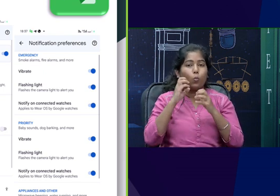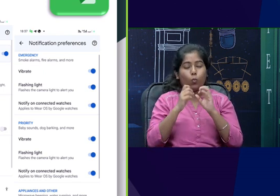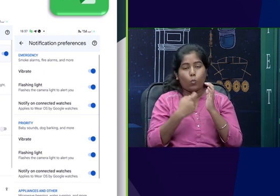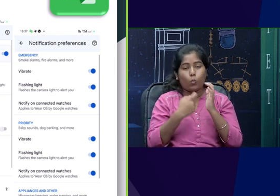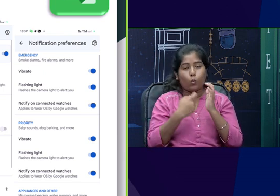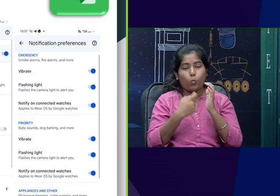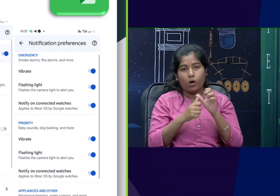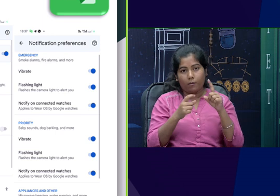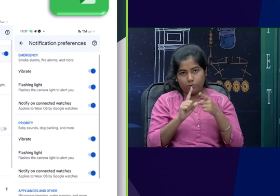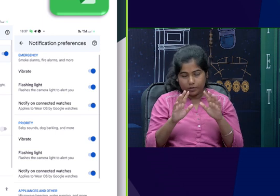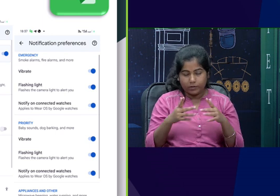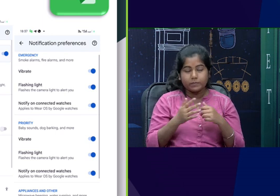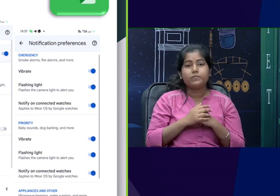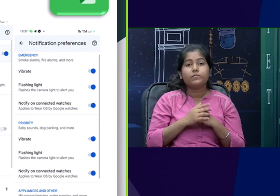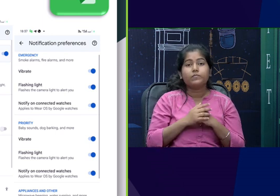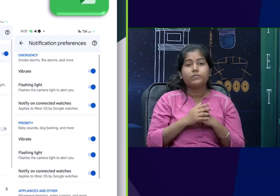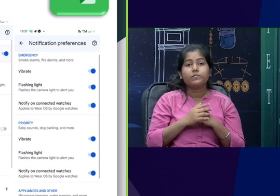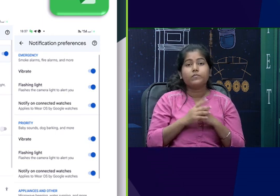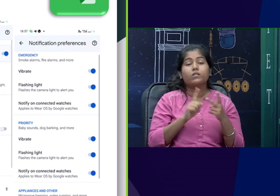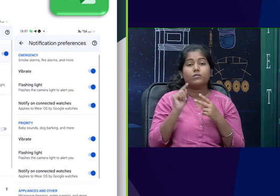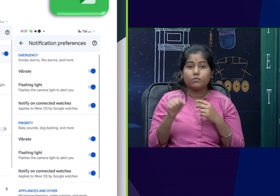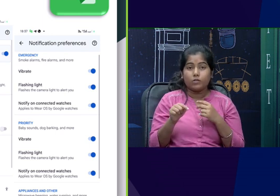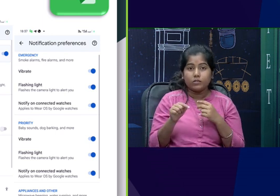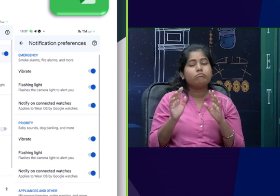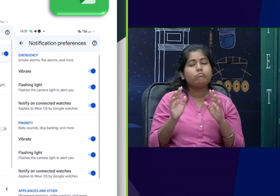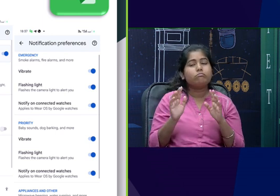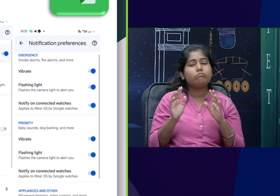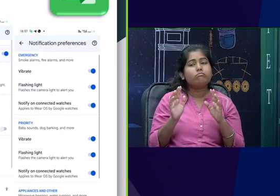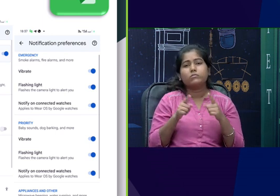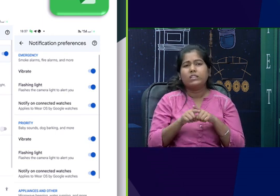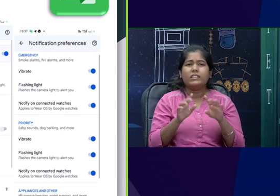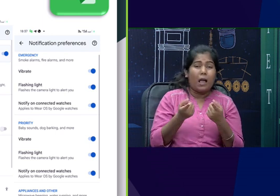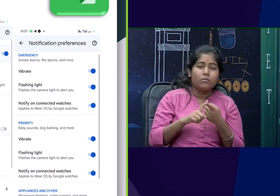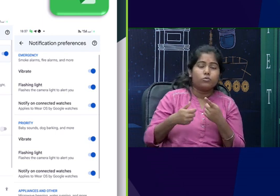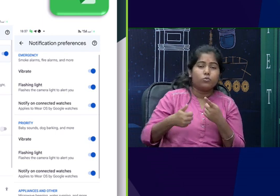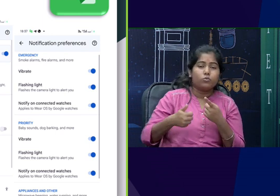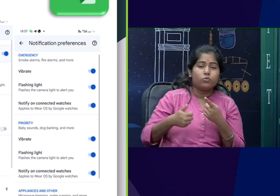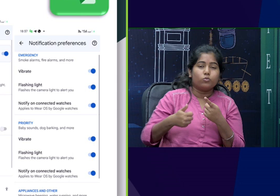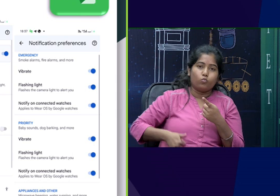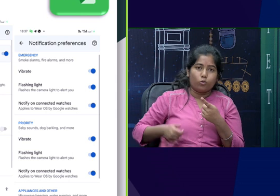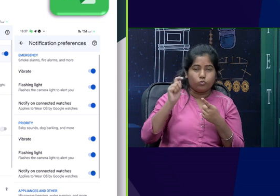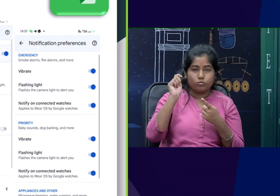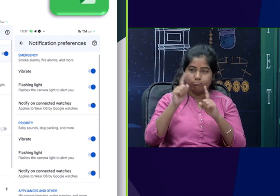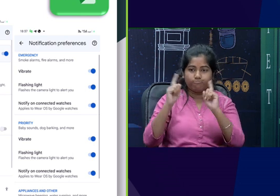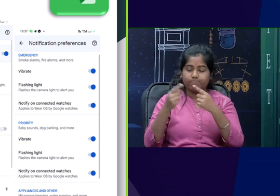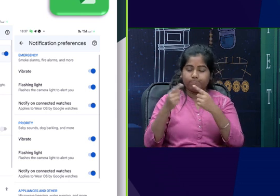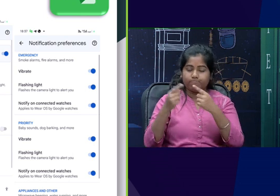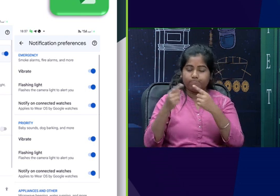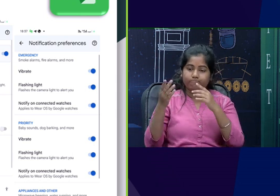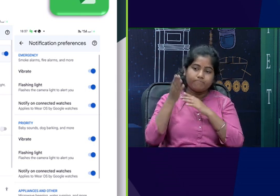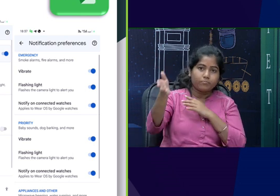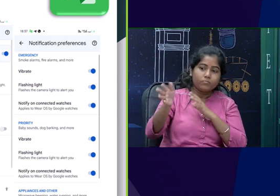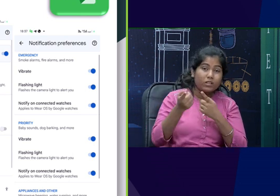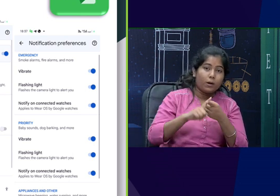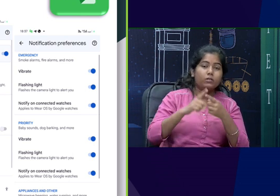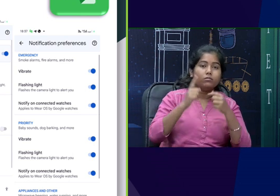होता है कि आप उस टाइम मान लीजिए वॉशरूम गए हैं, उस टाइम जो है बेल बजी